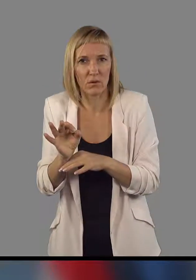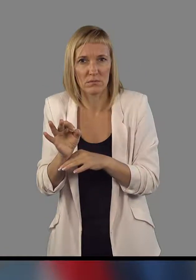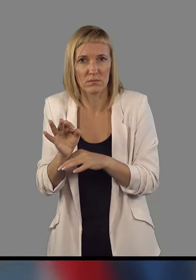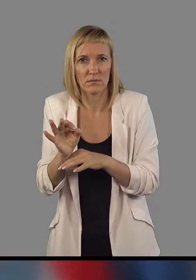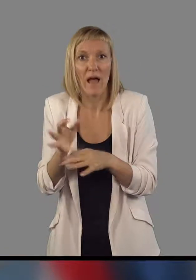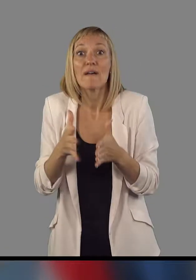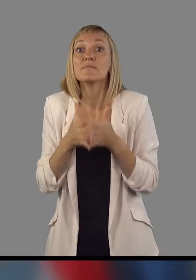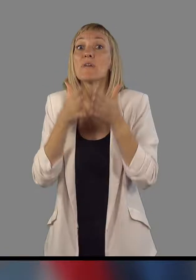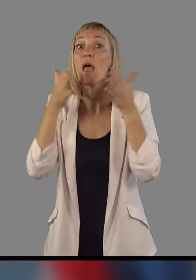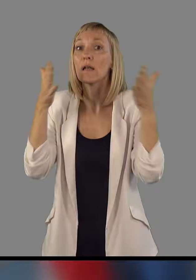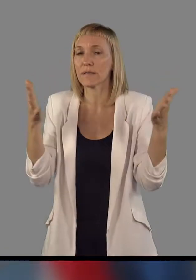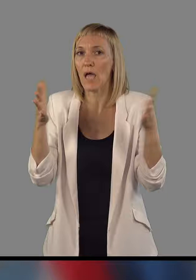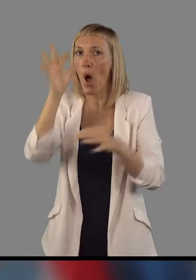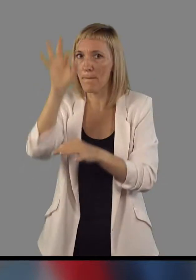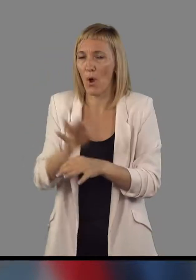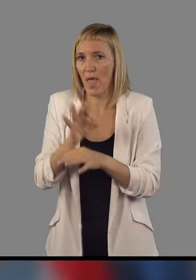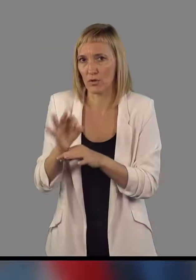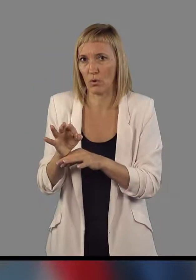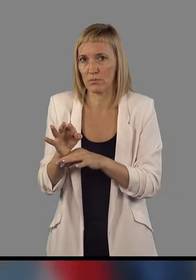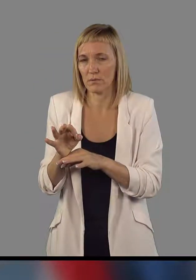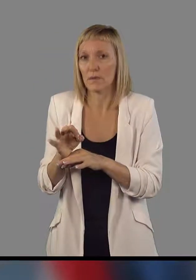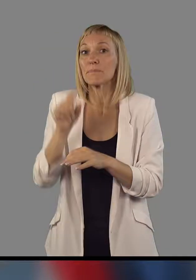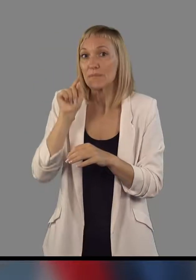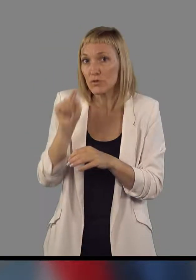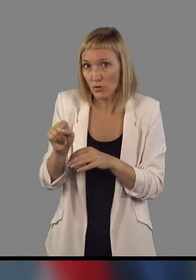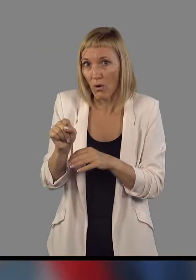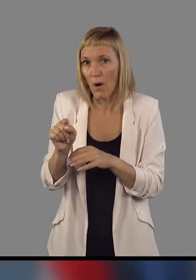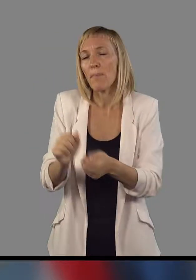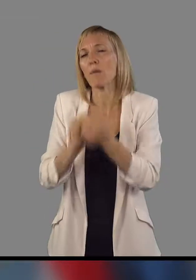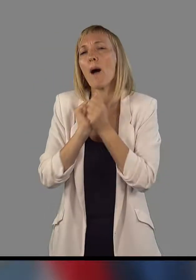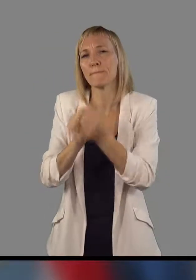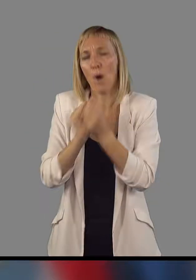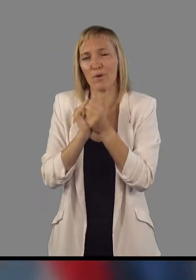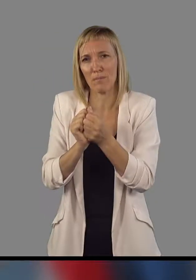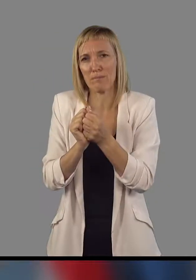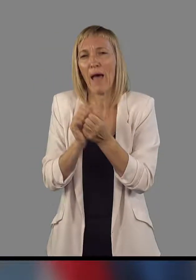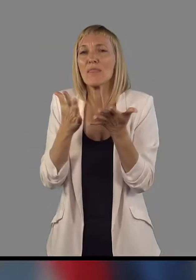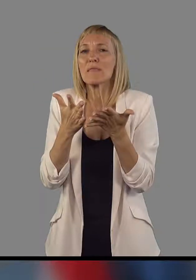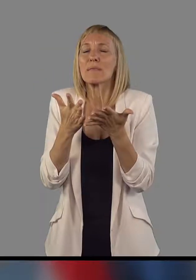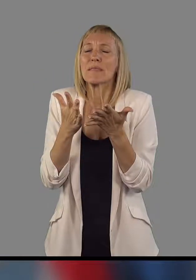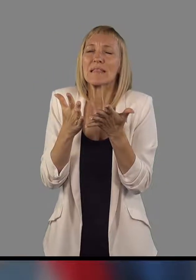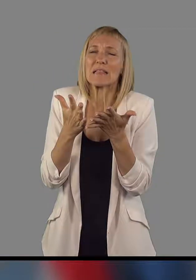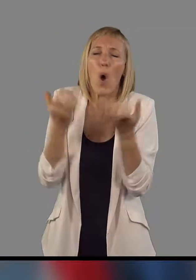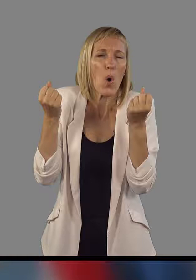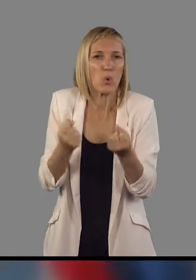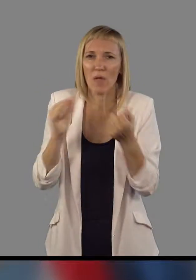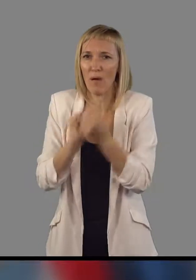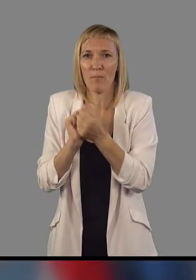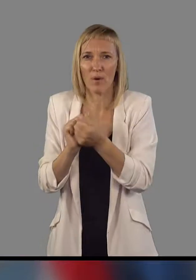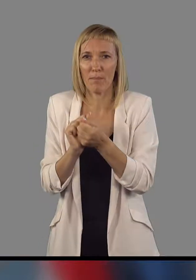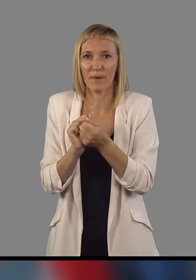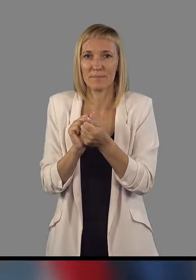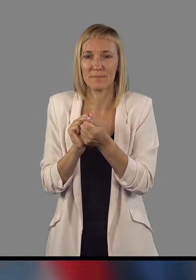tako imenovanih velikih, kjer se seveda bije neusmiljen boj, po drugi strani